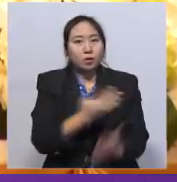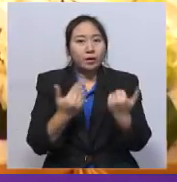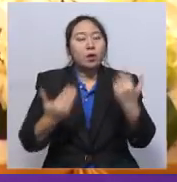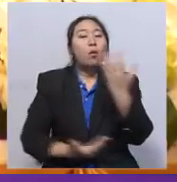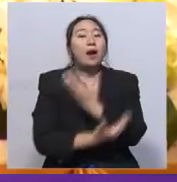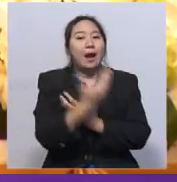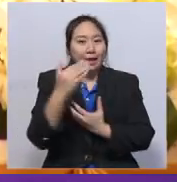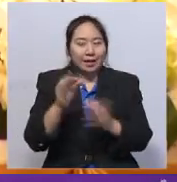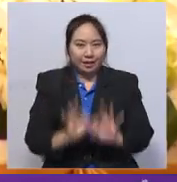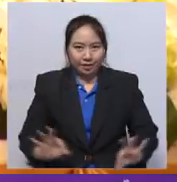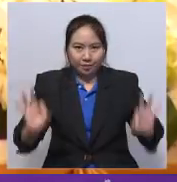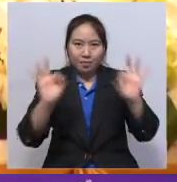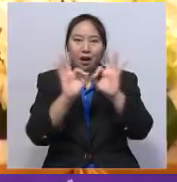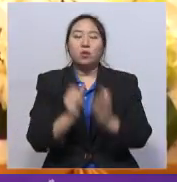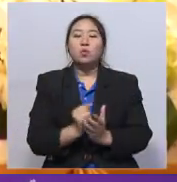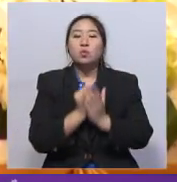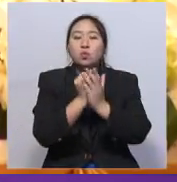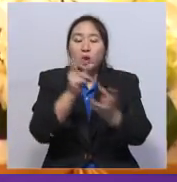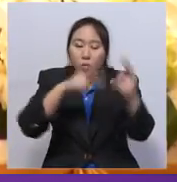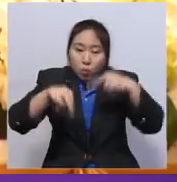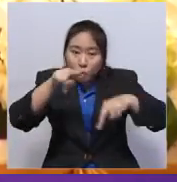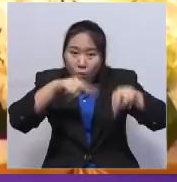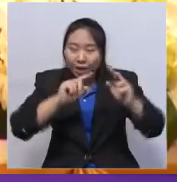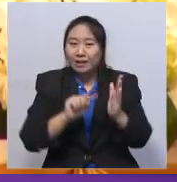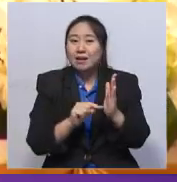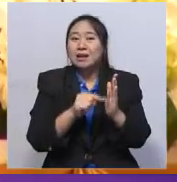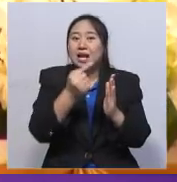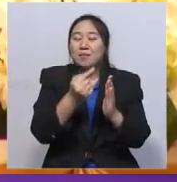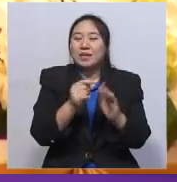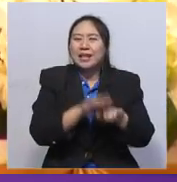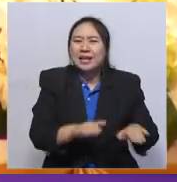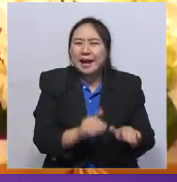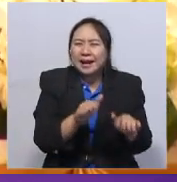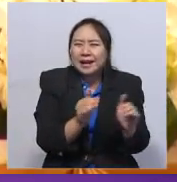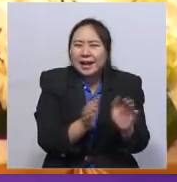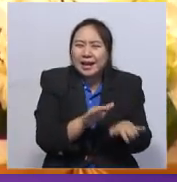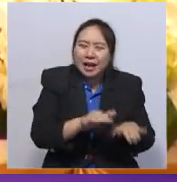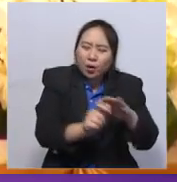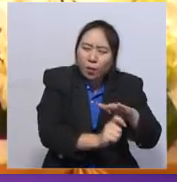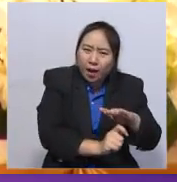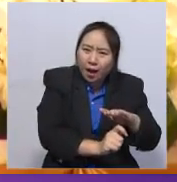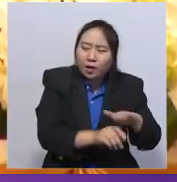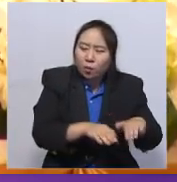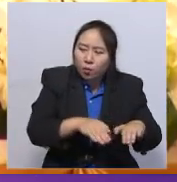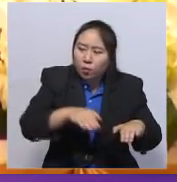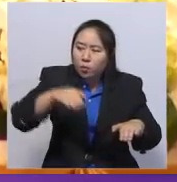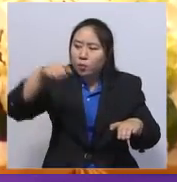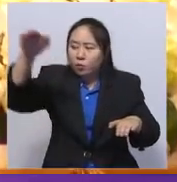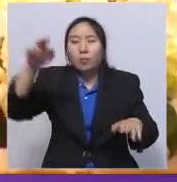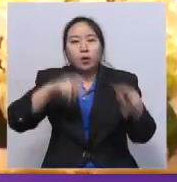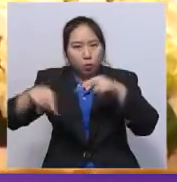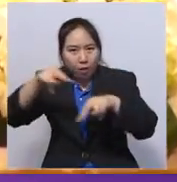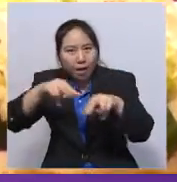าสสำคัญในการที่จะดูแลตั้งแต่เด็กในระดับของศูนย์เด็กเล็กอนุบาลขึ้นไปเรื่อยๆนะครับทำนองเ